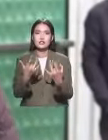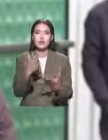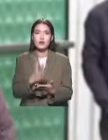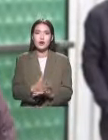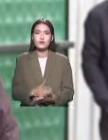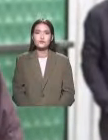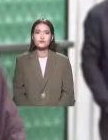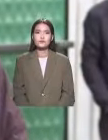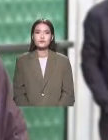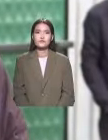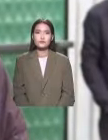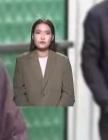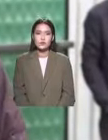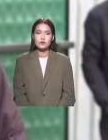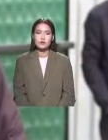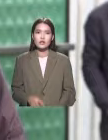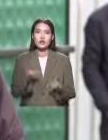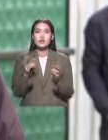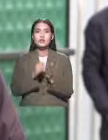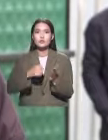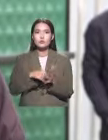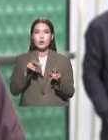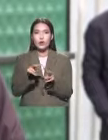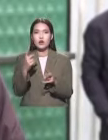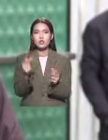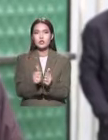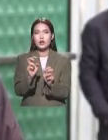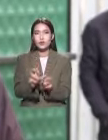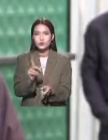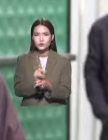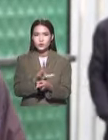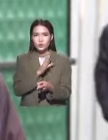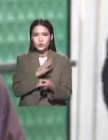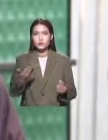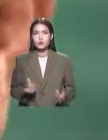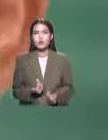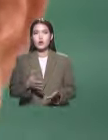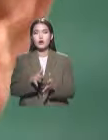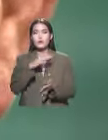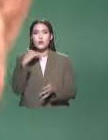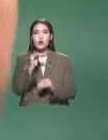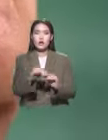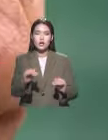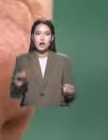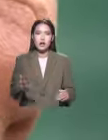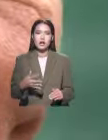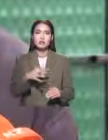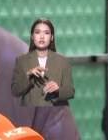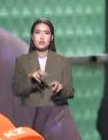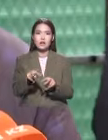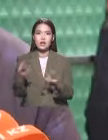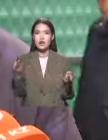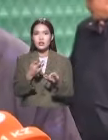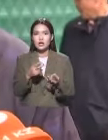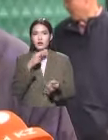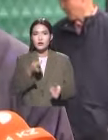түгіл вообще қоршау тұру керек қой керек кезінде. Оның өрде анау мынау емес қанша бала нағып отыр. Бізге кеткеннен кейін сварка келеді, әбден